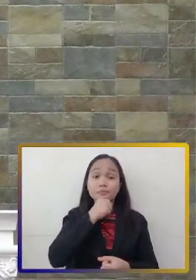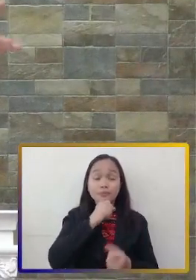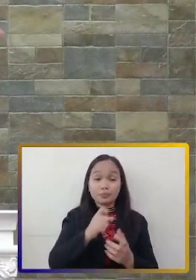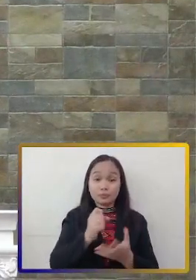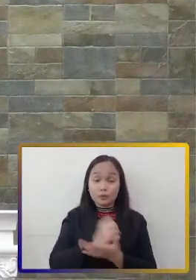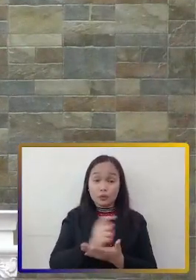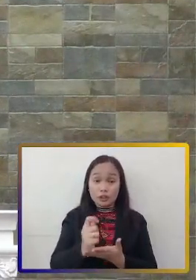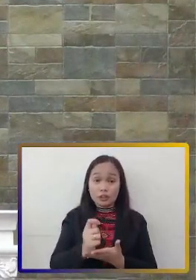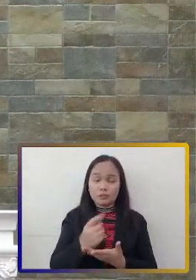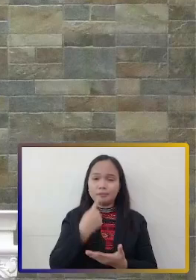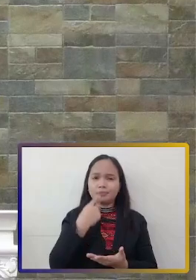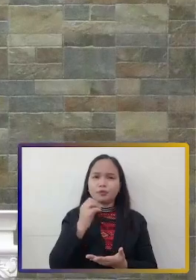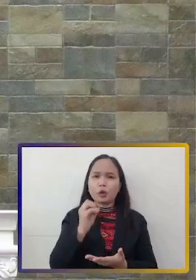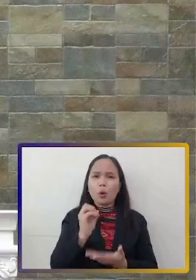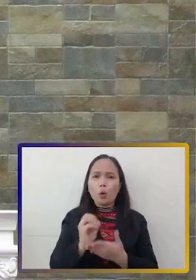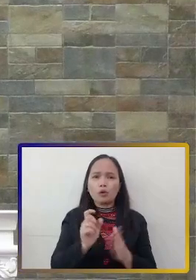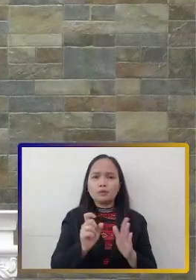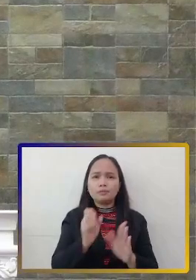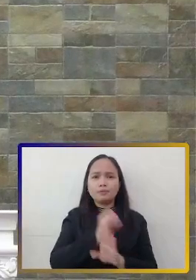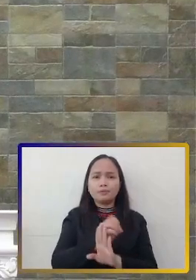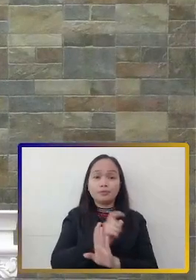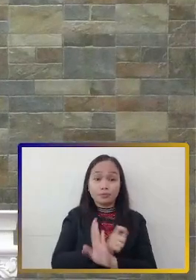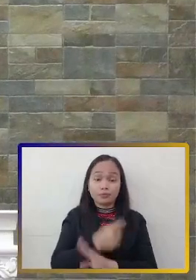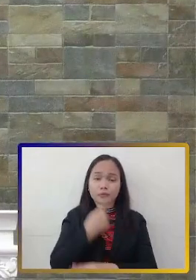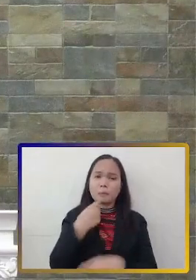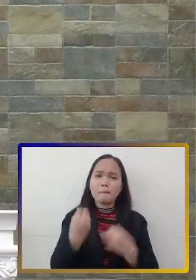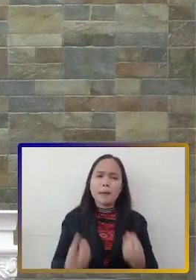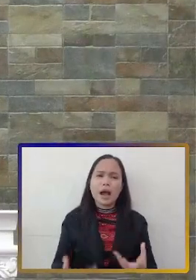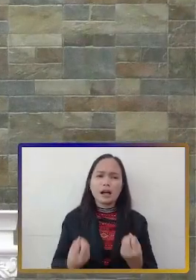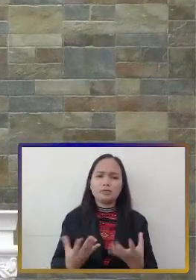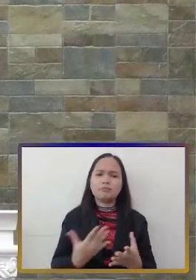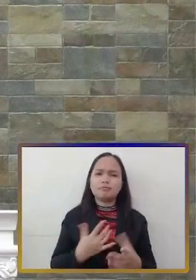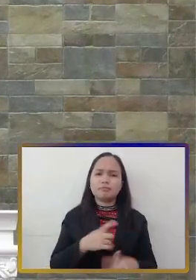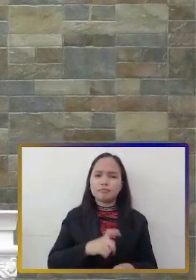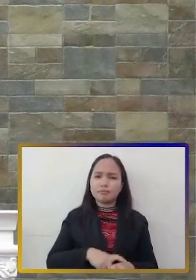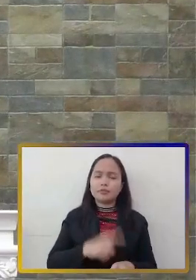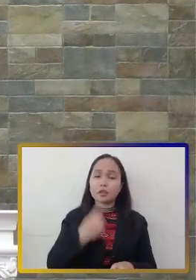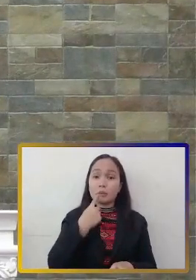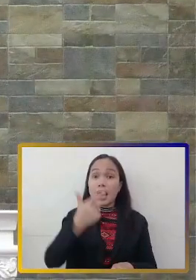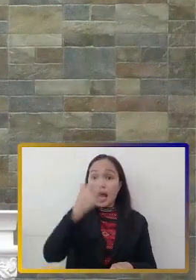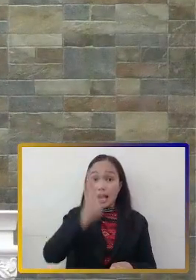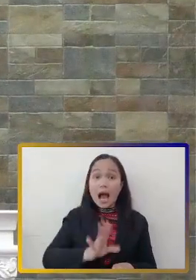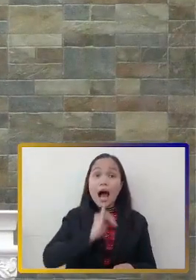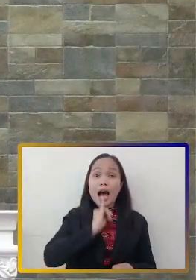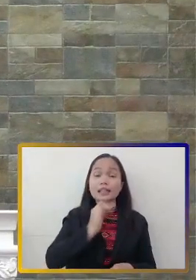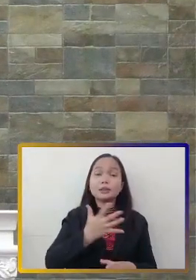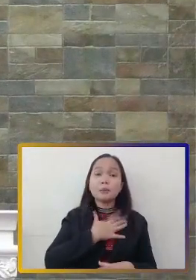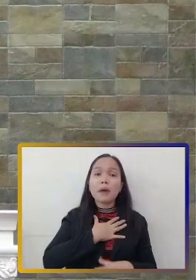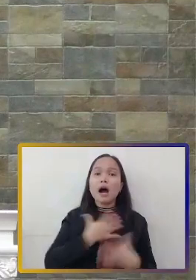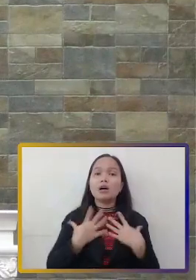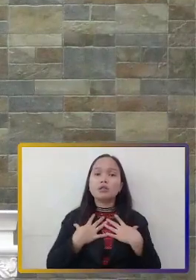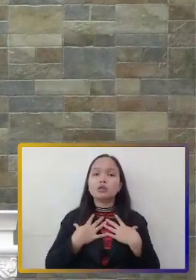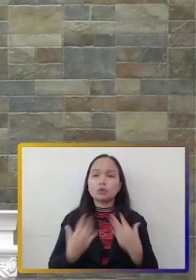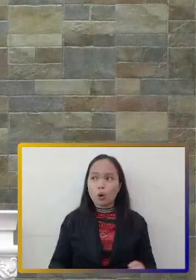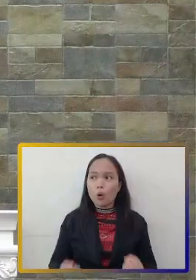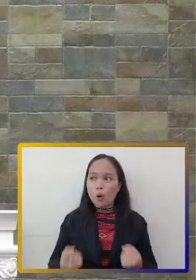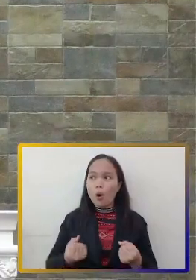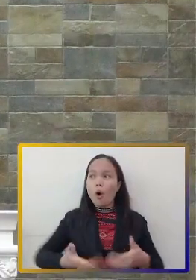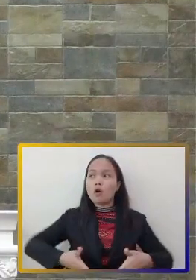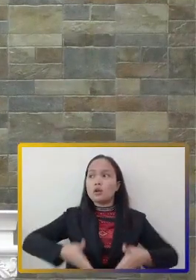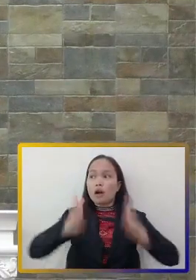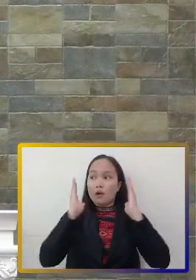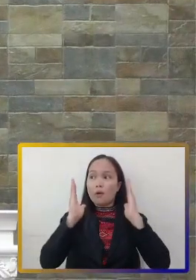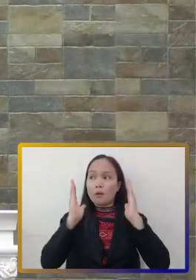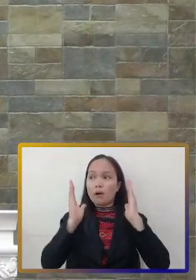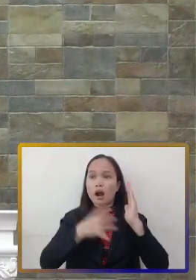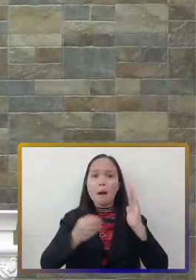many times maririnig niyo po yan kay David, God is my strong tower and my